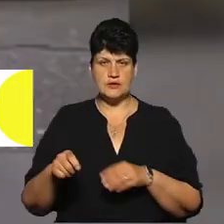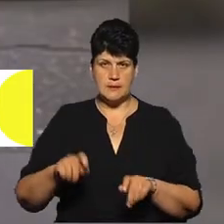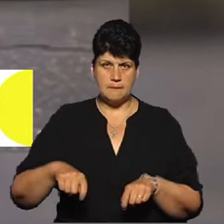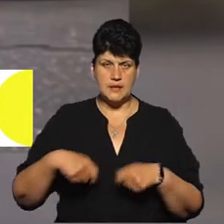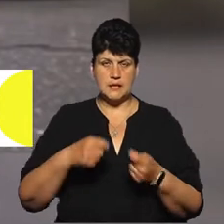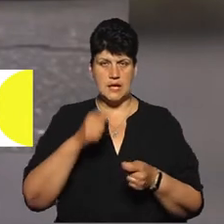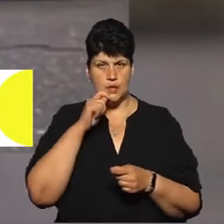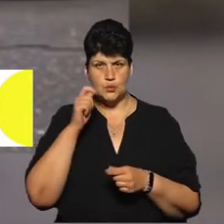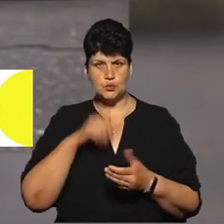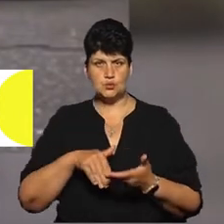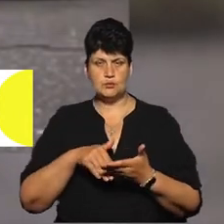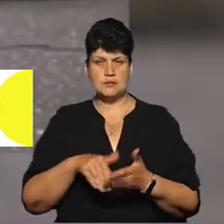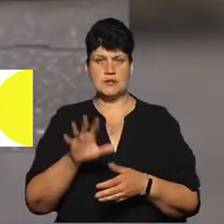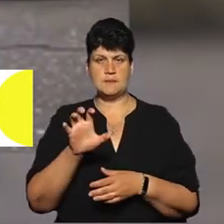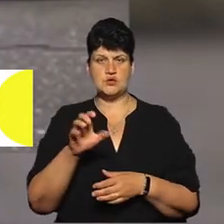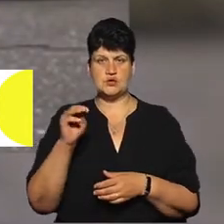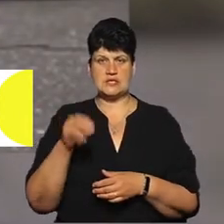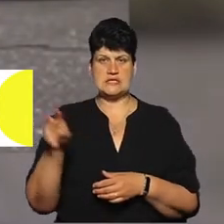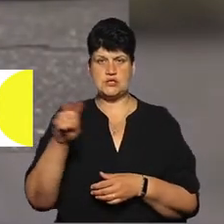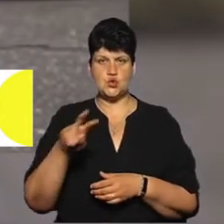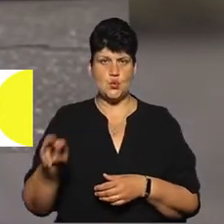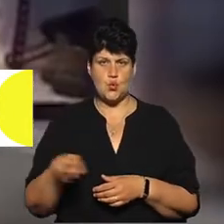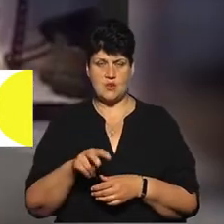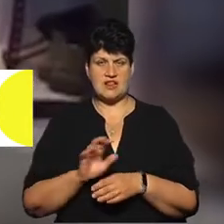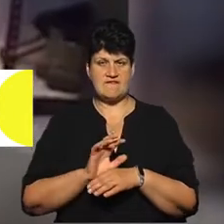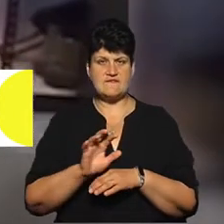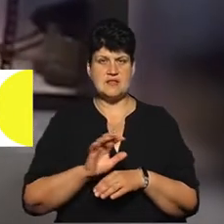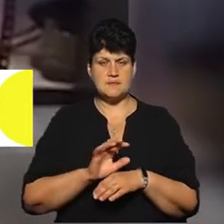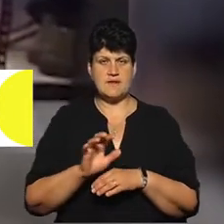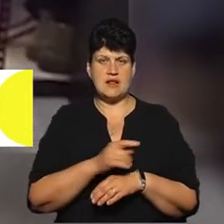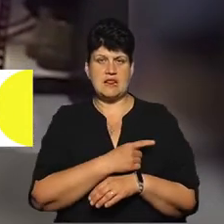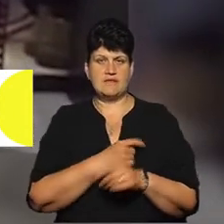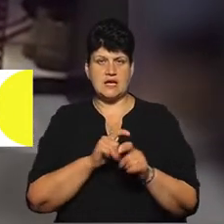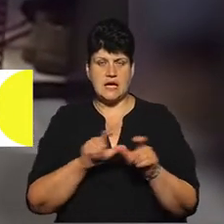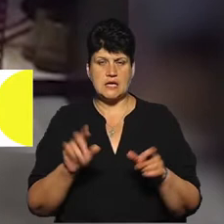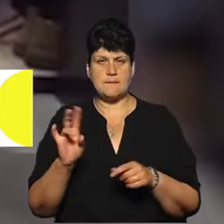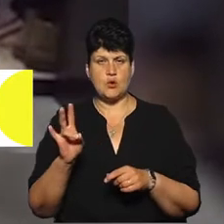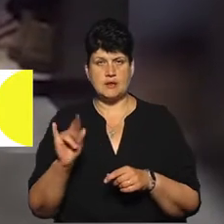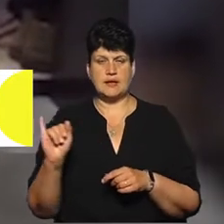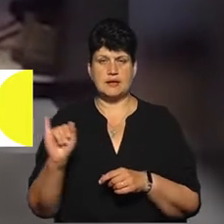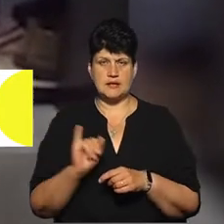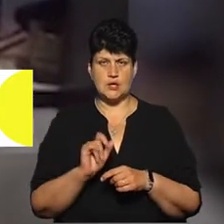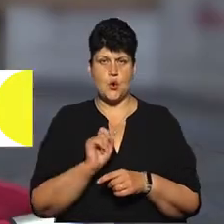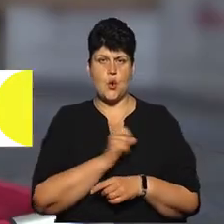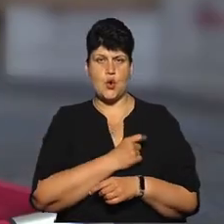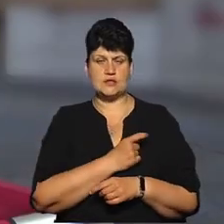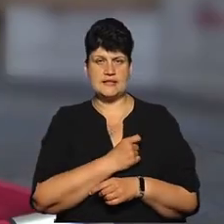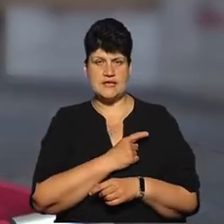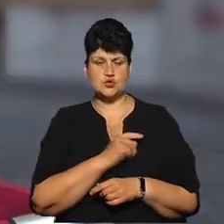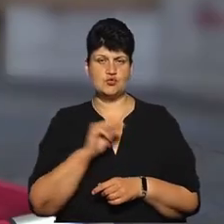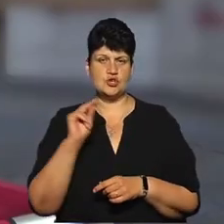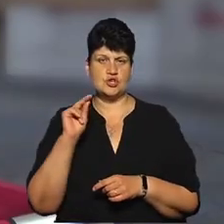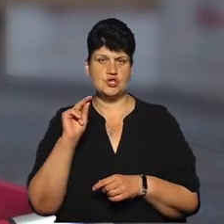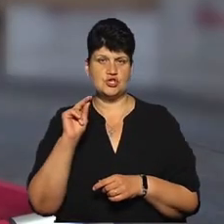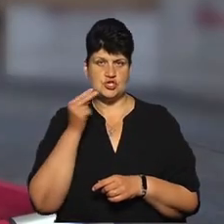допомогу на 500 тисяч доларів. Відправляли її у лікарні Миколаєва, а також Одесу, Чернігів і Харків. Я